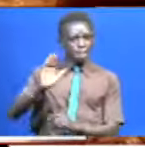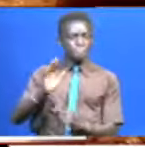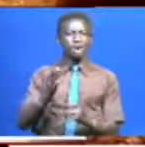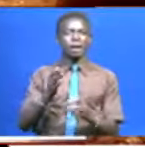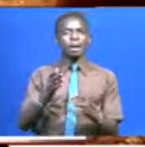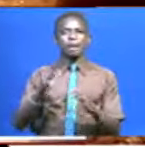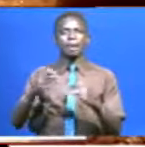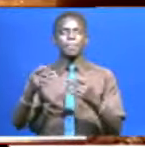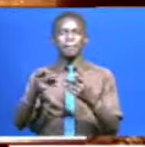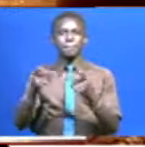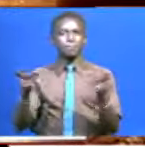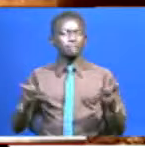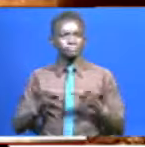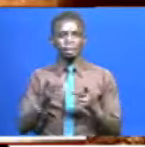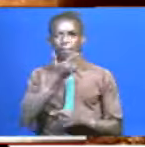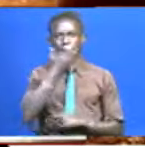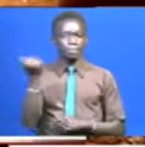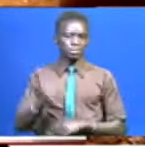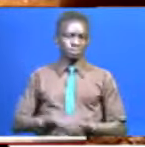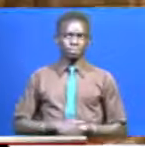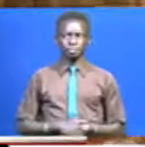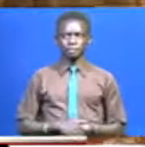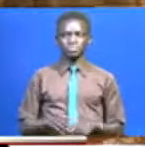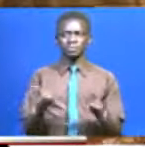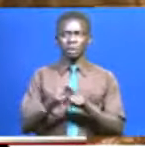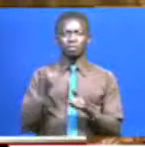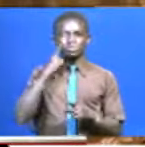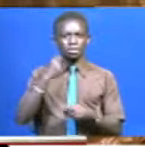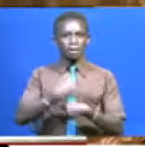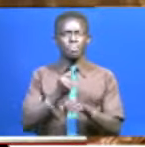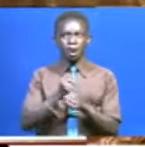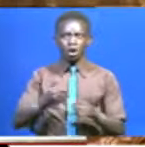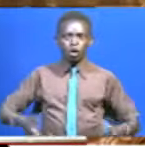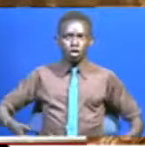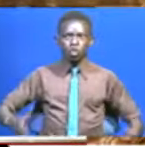Wakazi wameilaumu halmashauri ya ujenzi wa barabara za sehemu za miji kwa kuchangia tukio hilo.